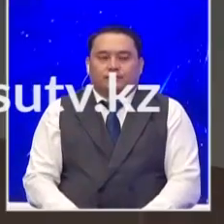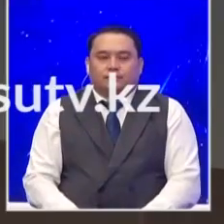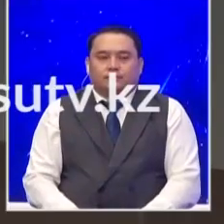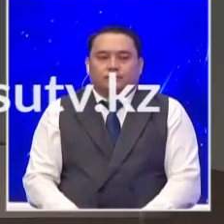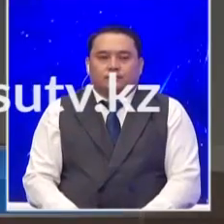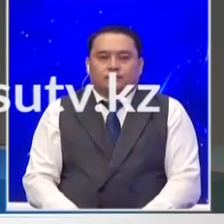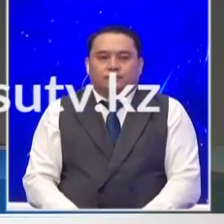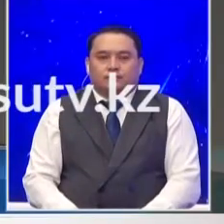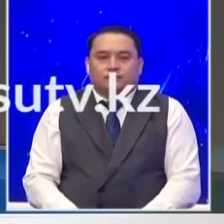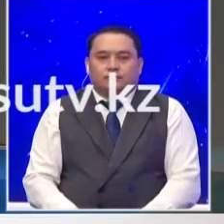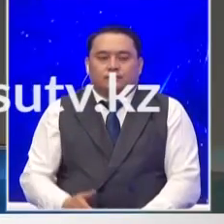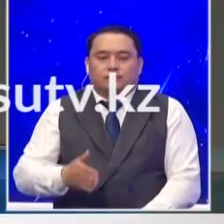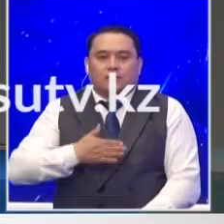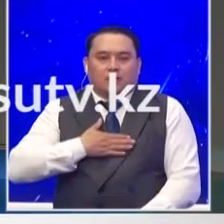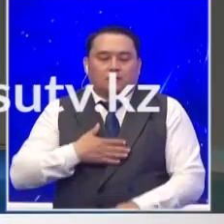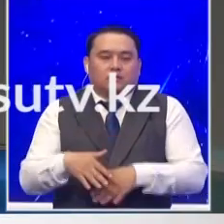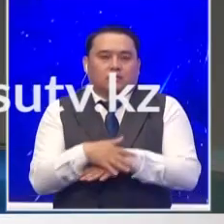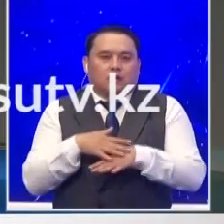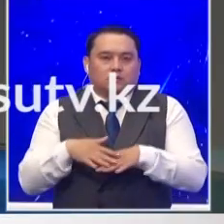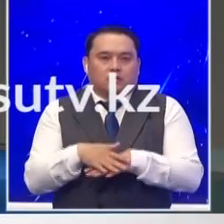отмечаем, что наше население